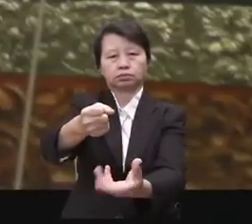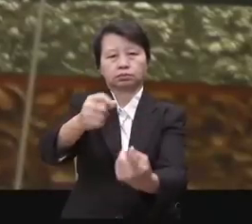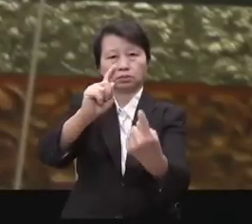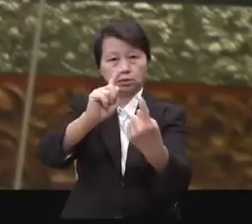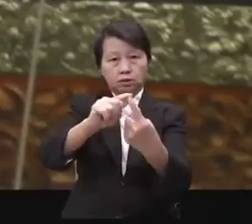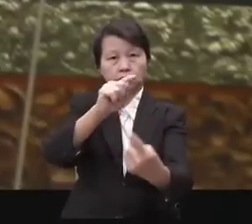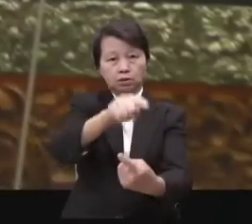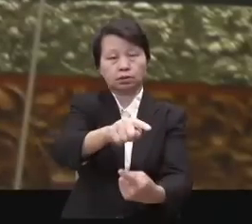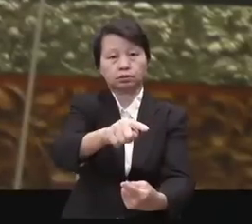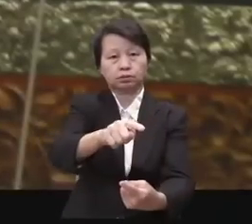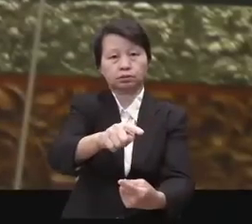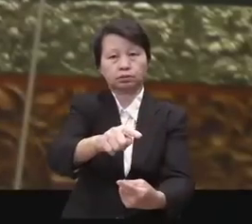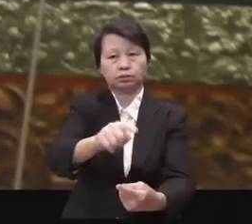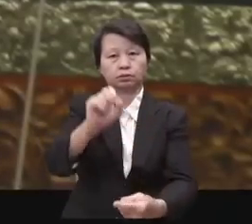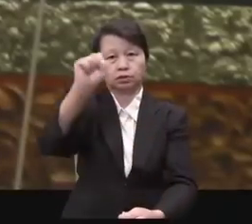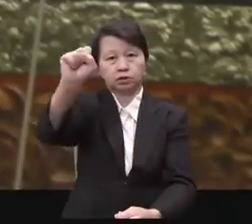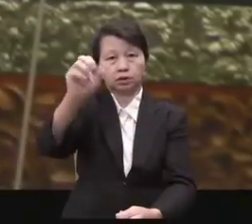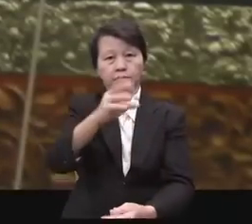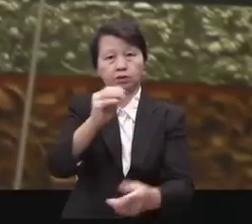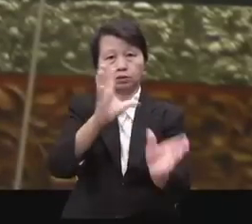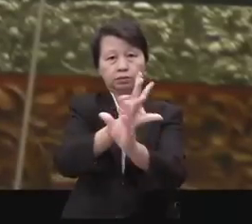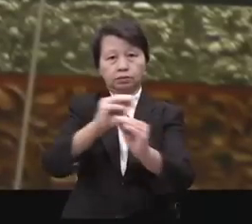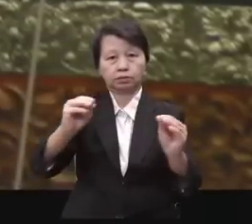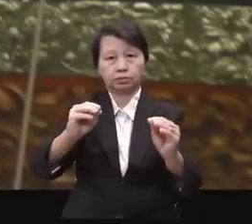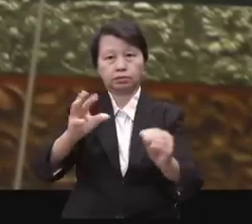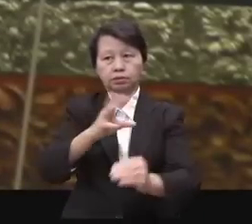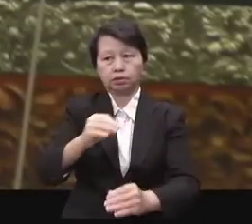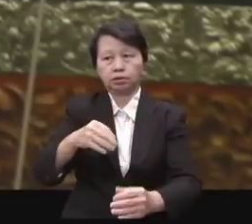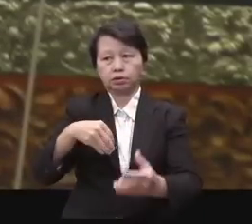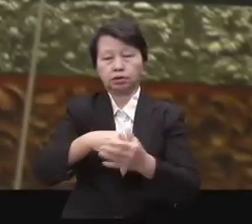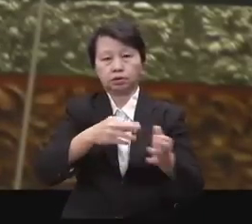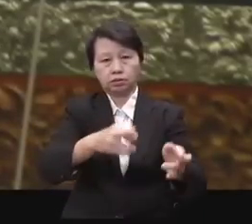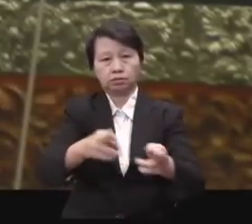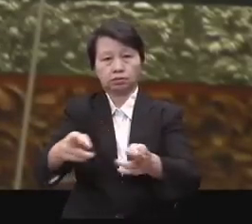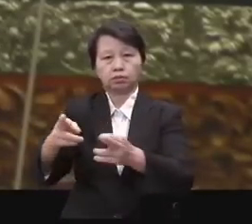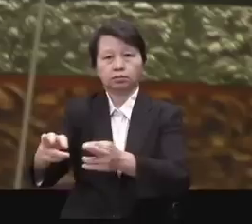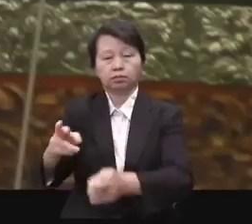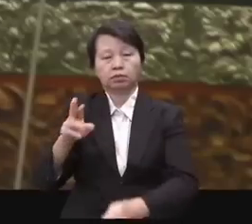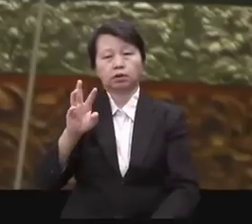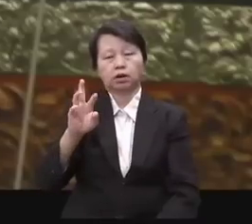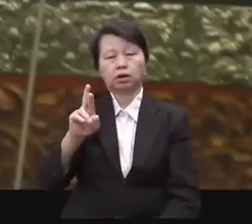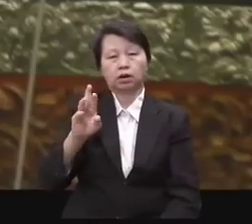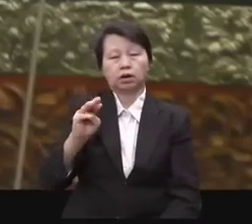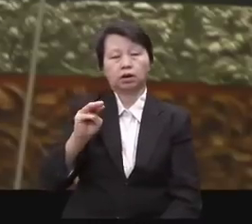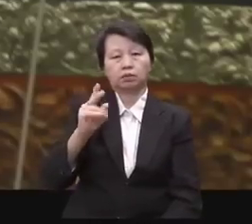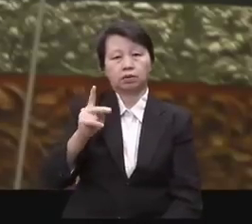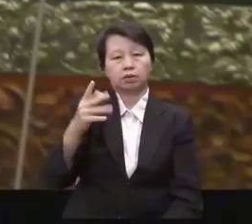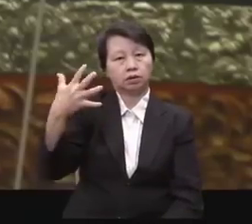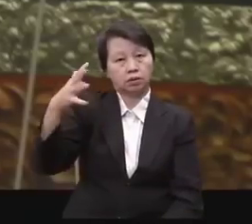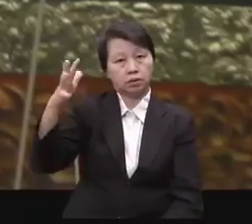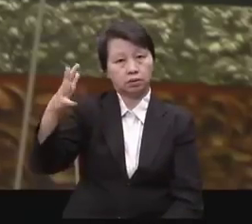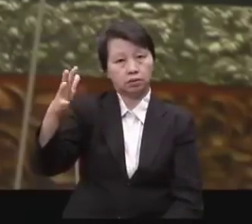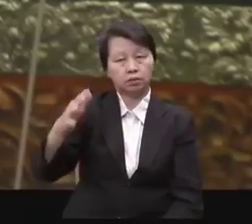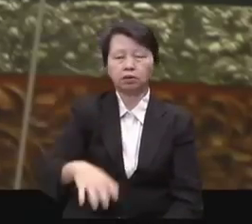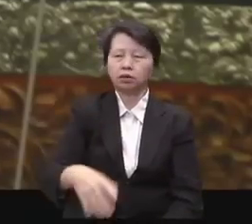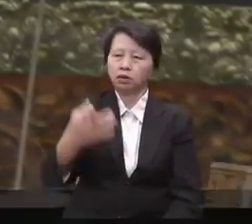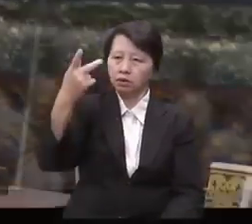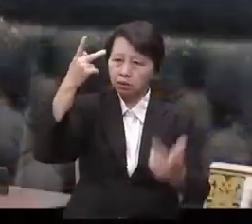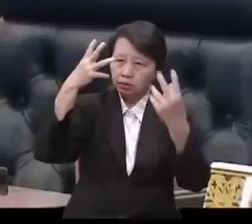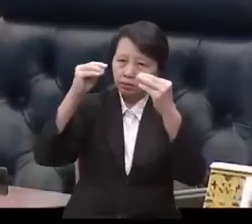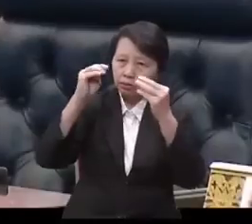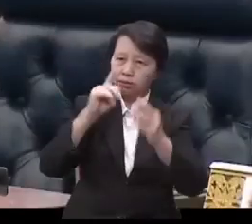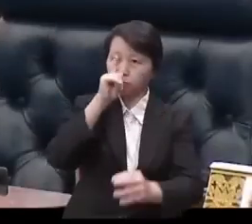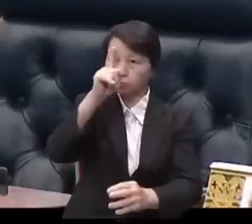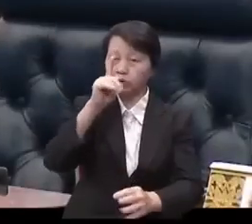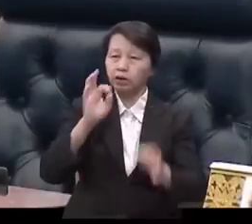kepada wilayah Sabah dan juga Sarawak dan dalam rancangan Malaysia ke-12. Dan Yang Amat Berhormat, sebenarnya